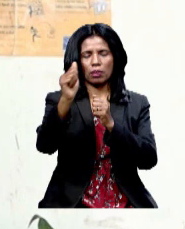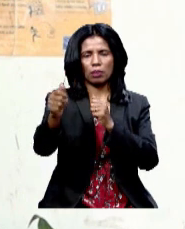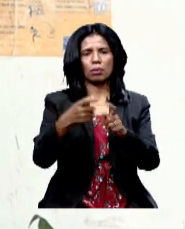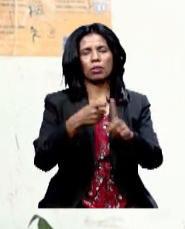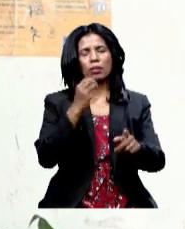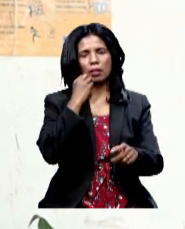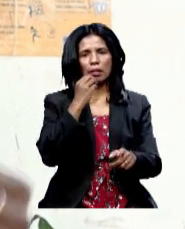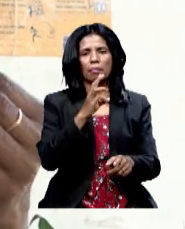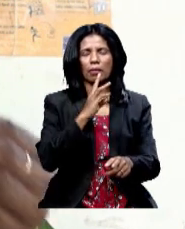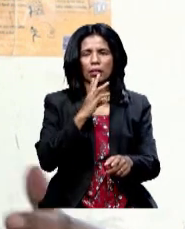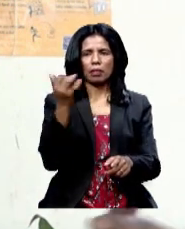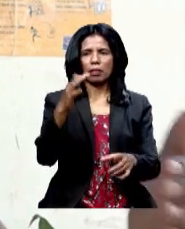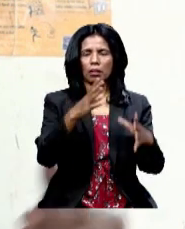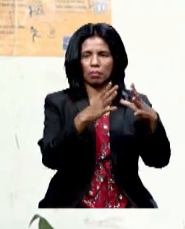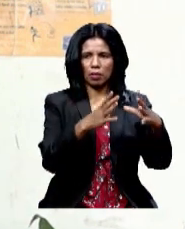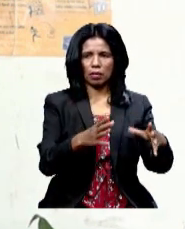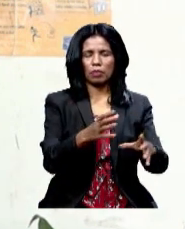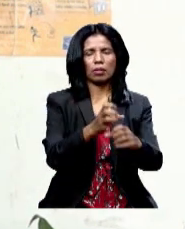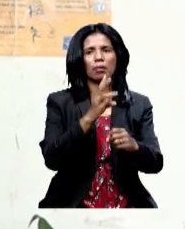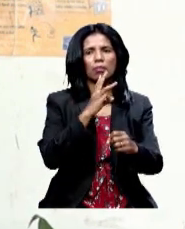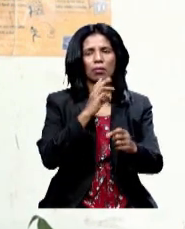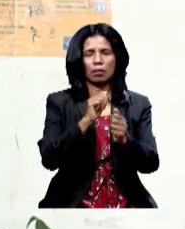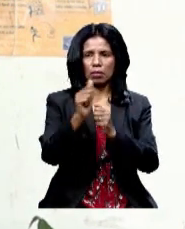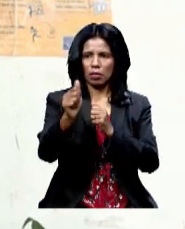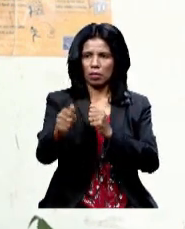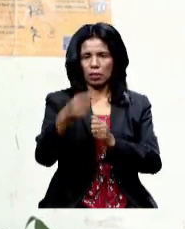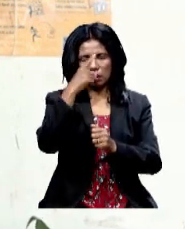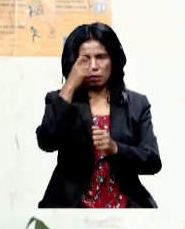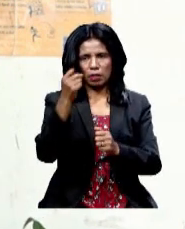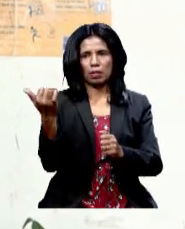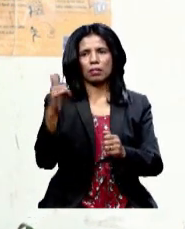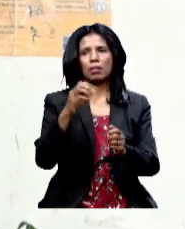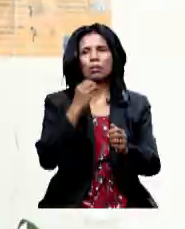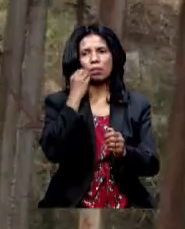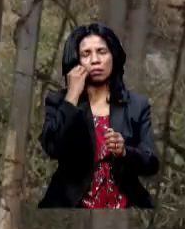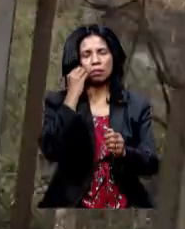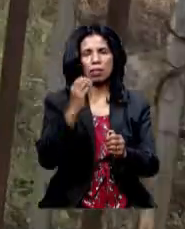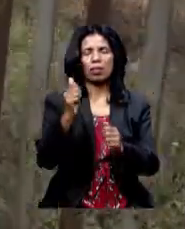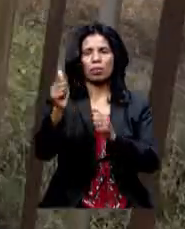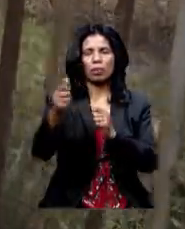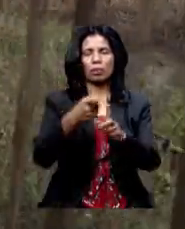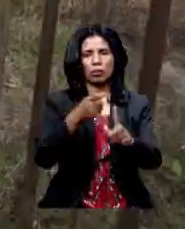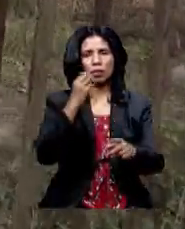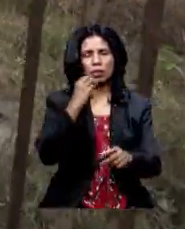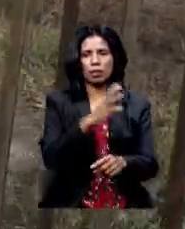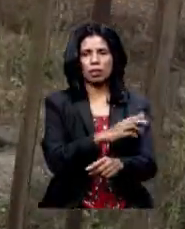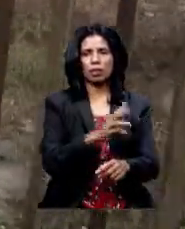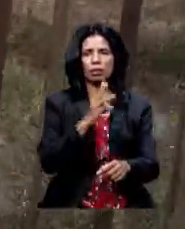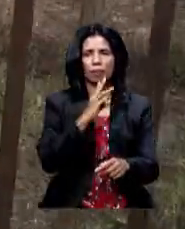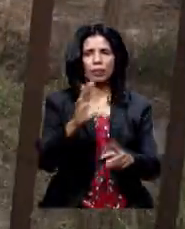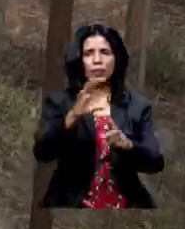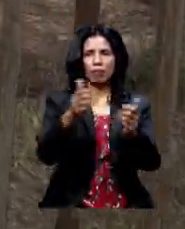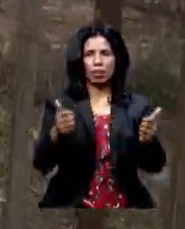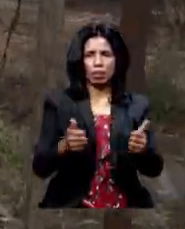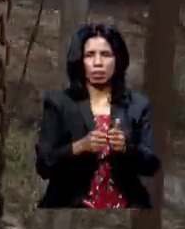antau sira tenki lori masa kuru ne bema bema ko distansia do kambare sira hela do kusibe alain dene Sheffield ya terus nain